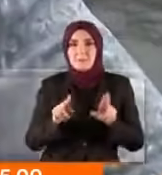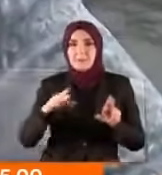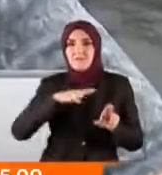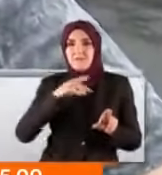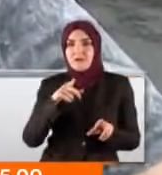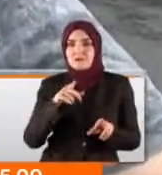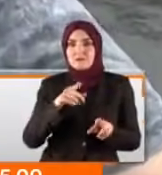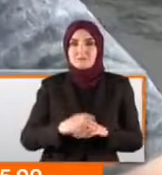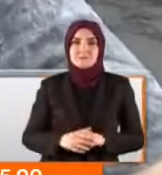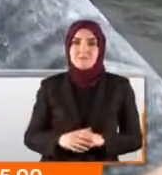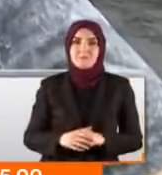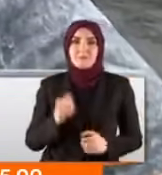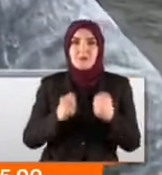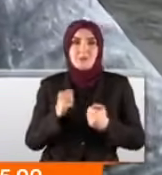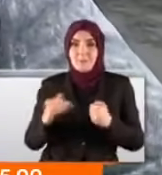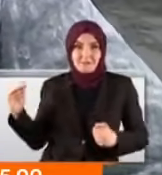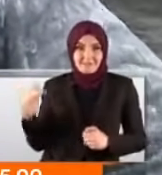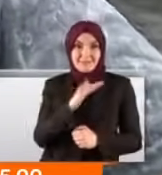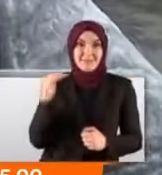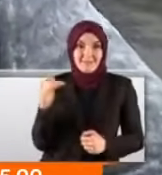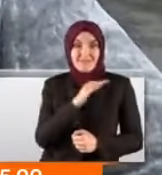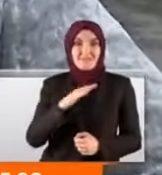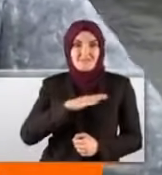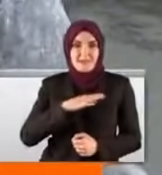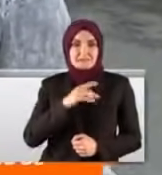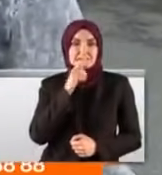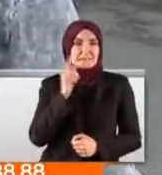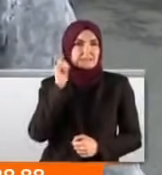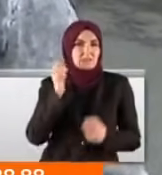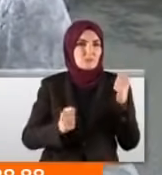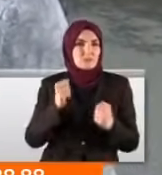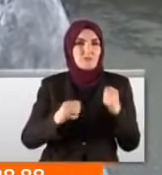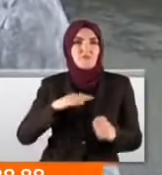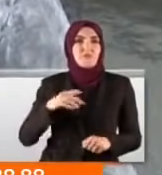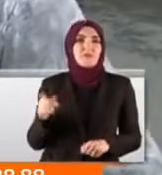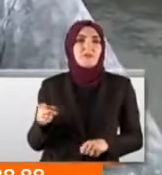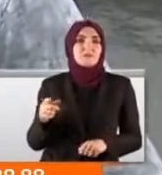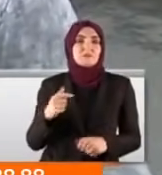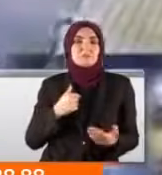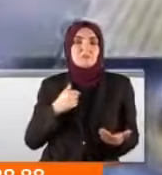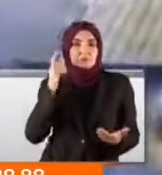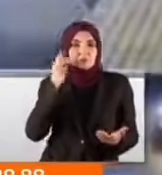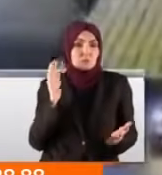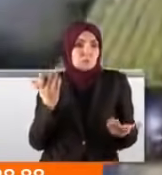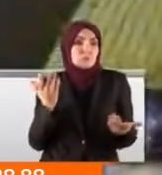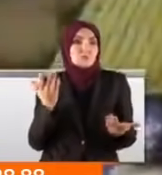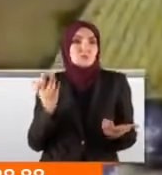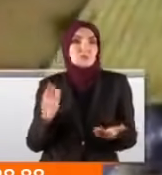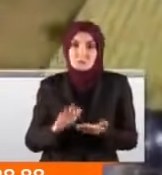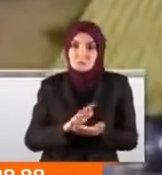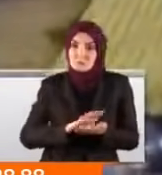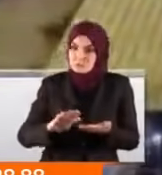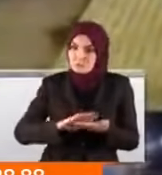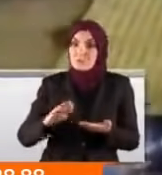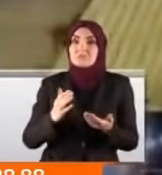Arabalar her geçerken tangır tungur sesler geliyor. Hayretler içindeyiz. Niye bu hala düzeltilmedi diye. Takla atan araç